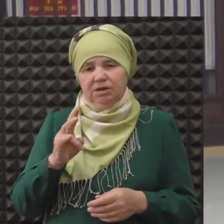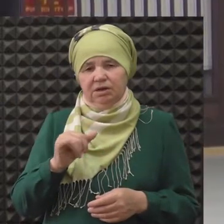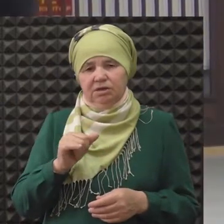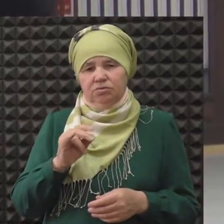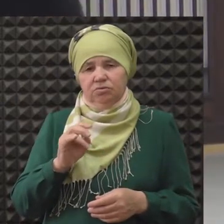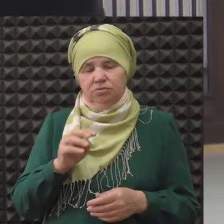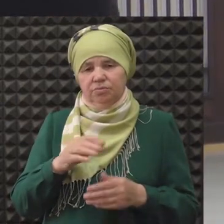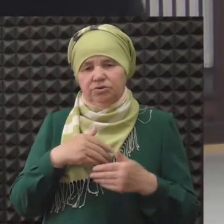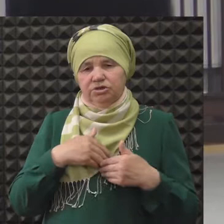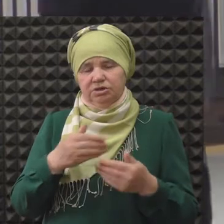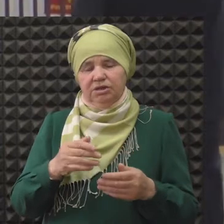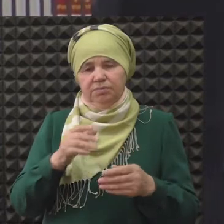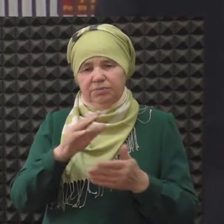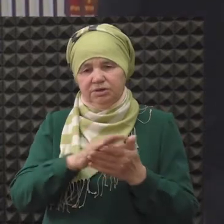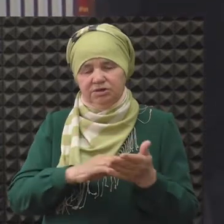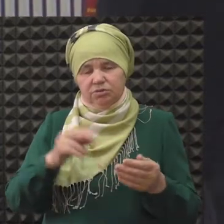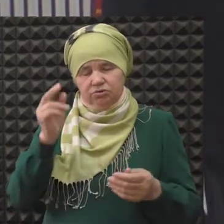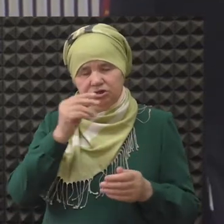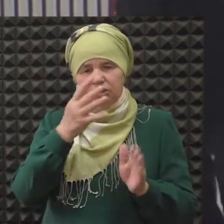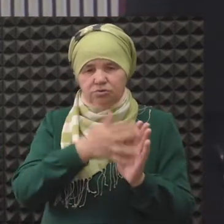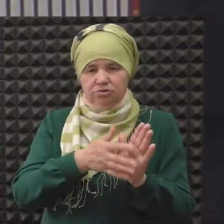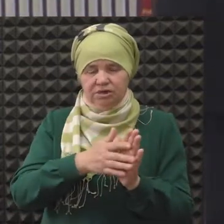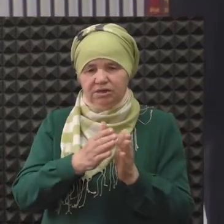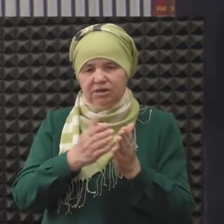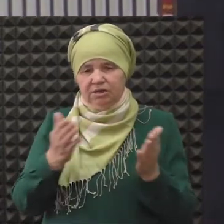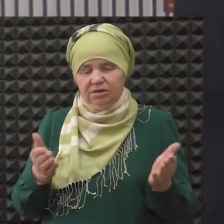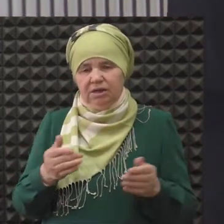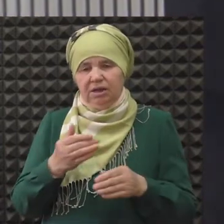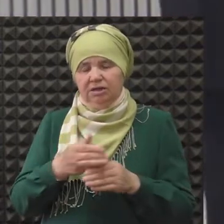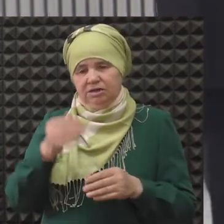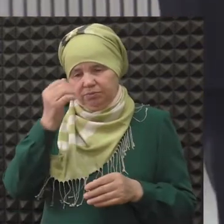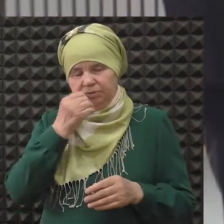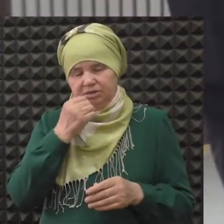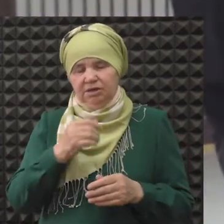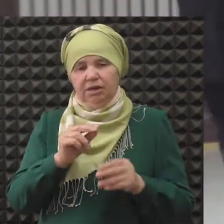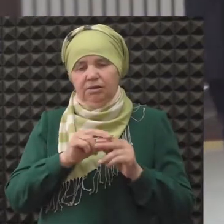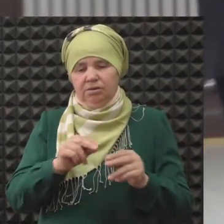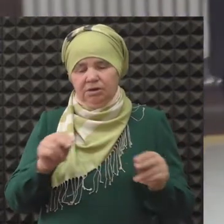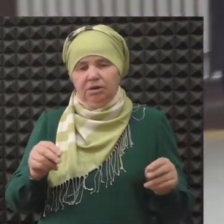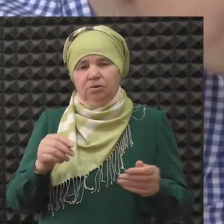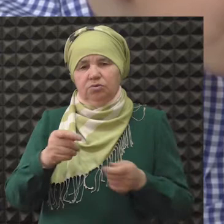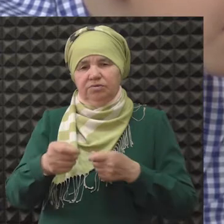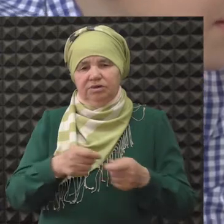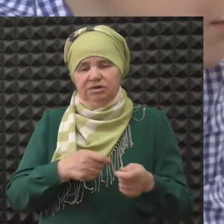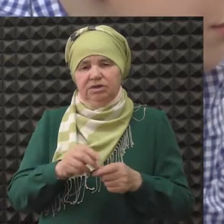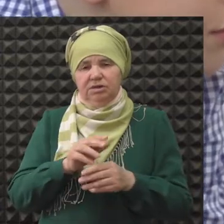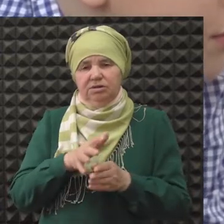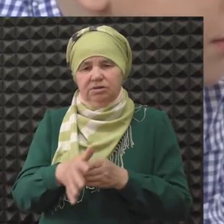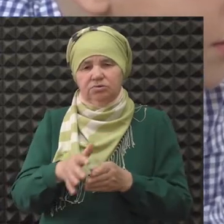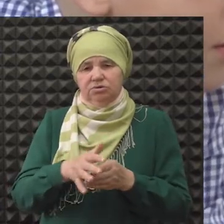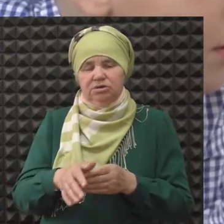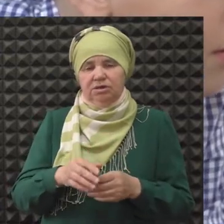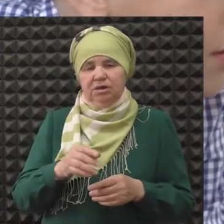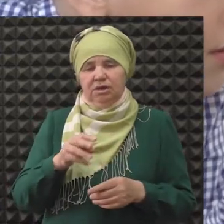Гельмудинова пожелала шакирдам продолжать учить и изучать Коран, отдельно поблагодарила и отметила руководителя Центра изучения Корана, Коран